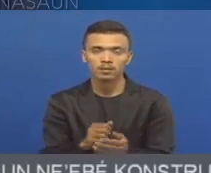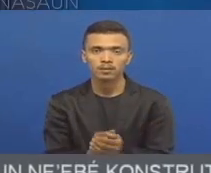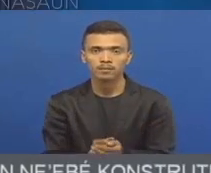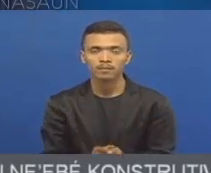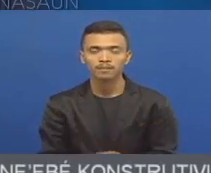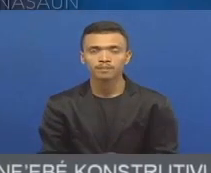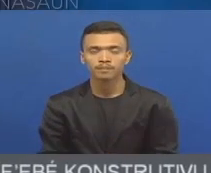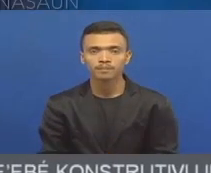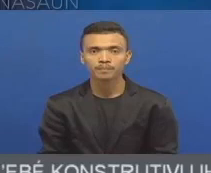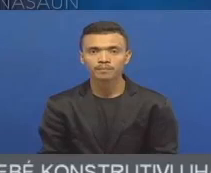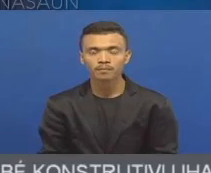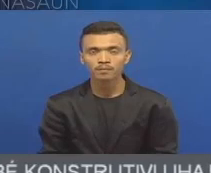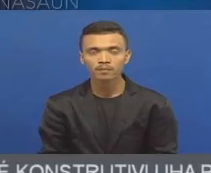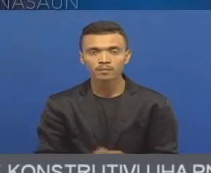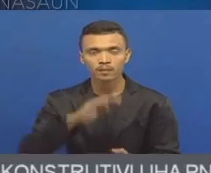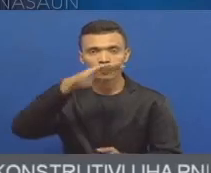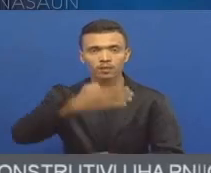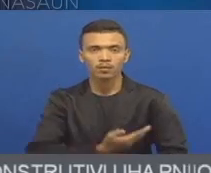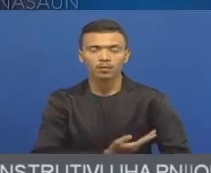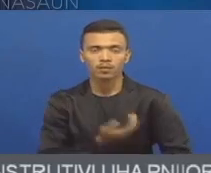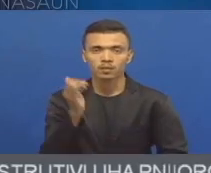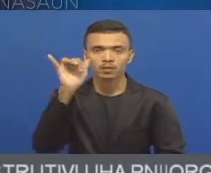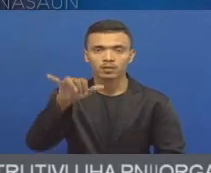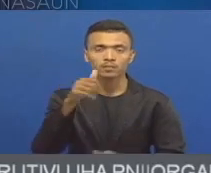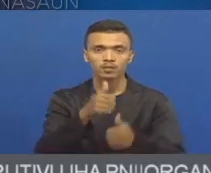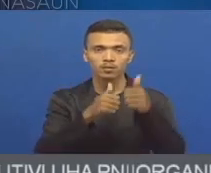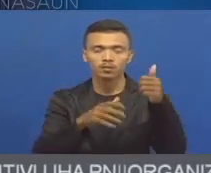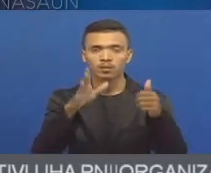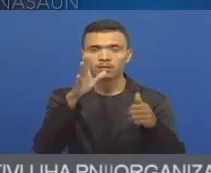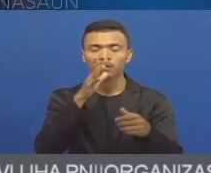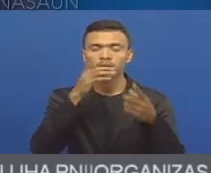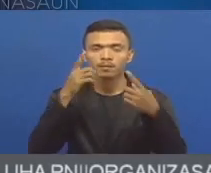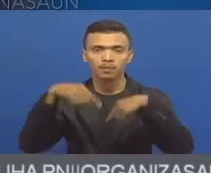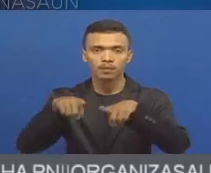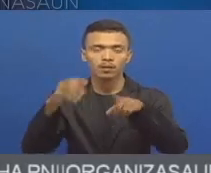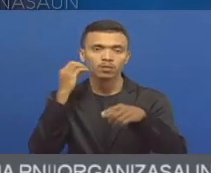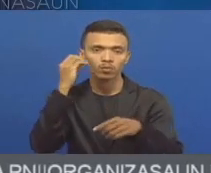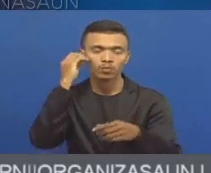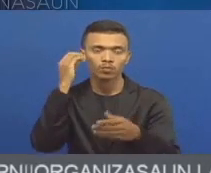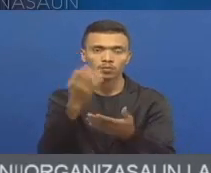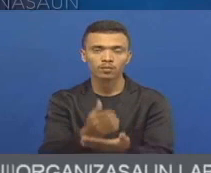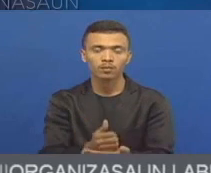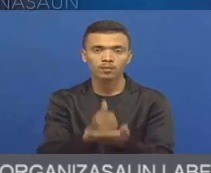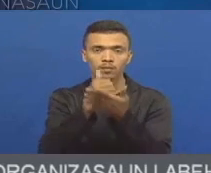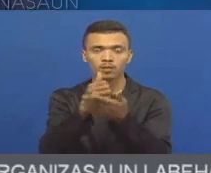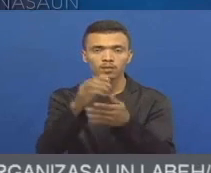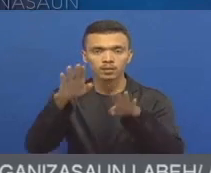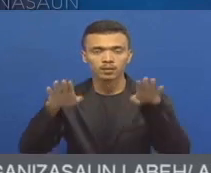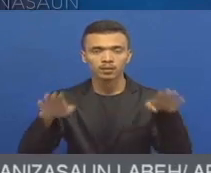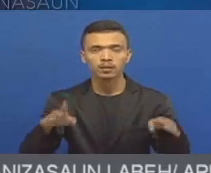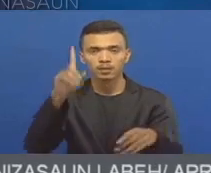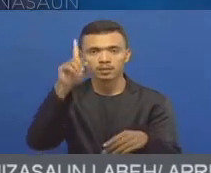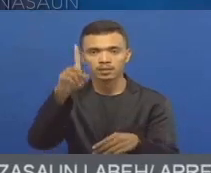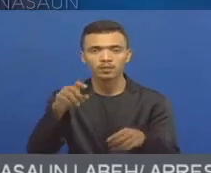kariño dan babai uan sira ne betuir inan sira baya umamahang ne pelo menos kikli nain ida no bote